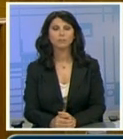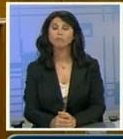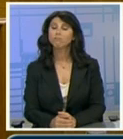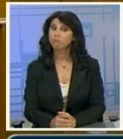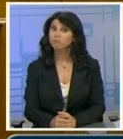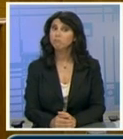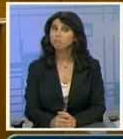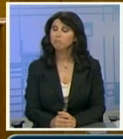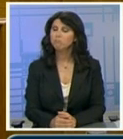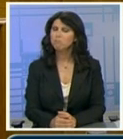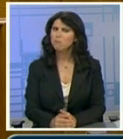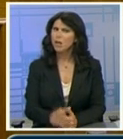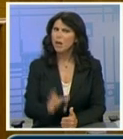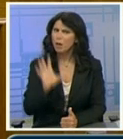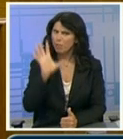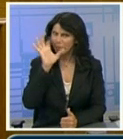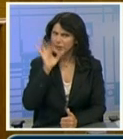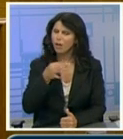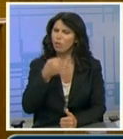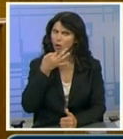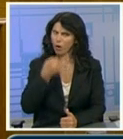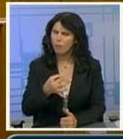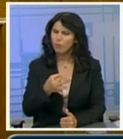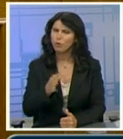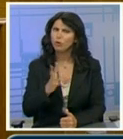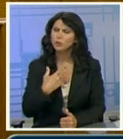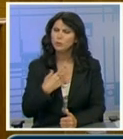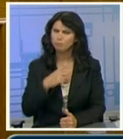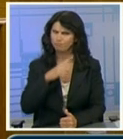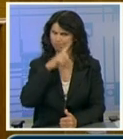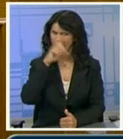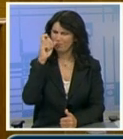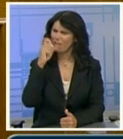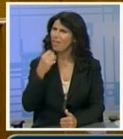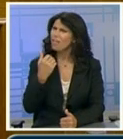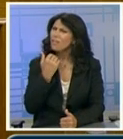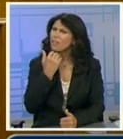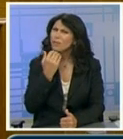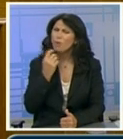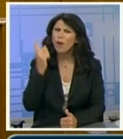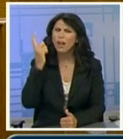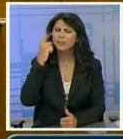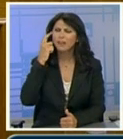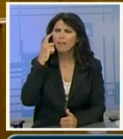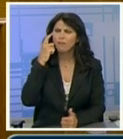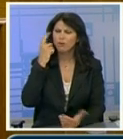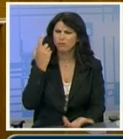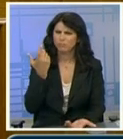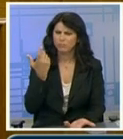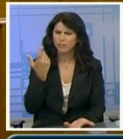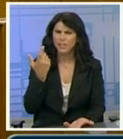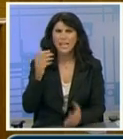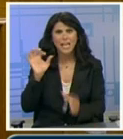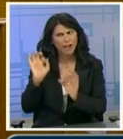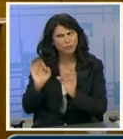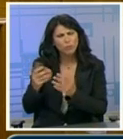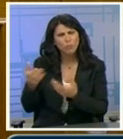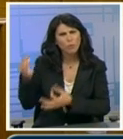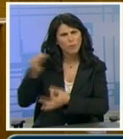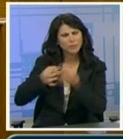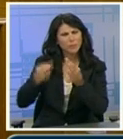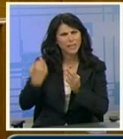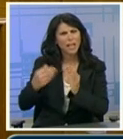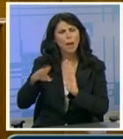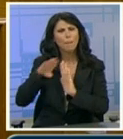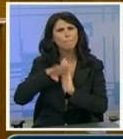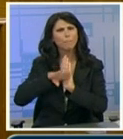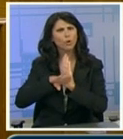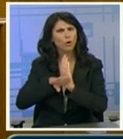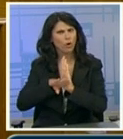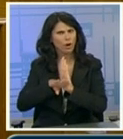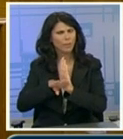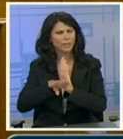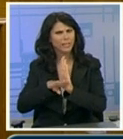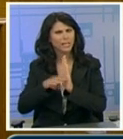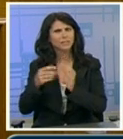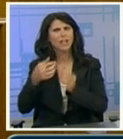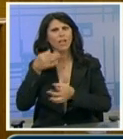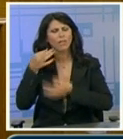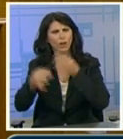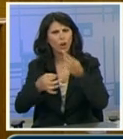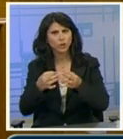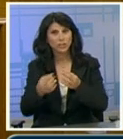Ομολογώ, δυσκολεύτηκα να κατανοήσω αν άκουγα προγραμματικές δηλώσεις νεοεκλεγής σας